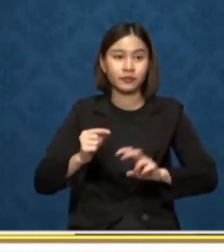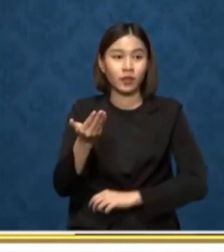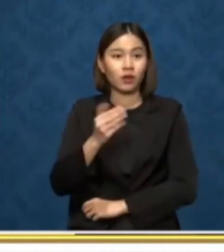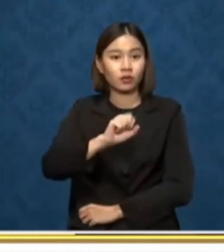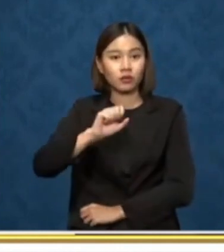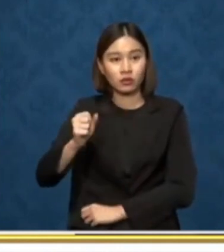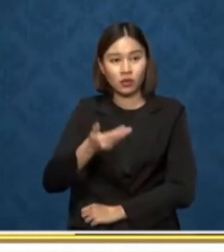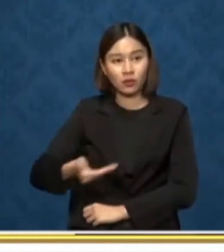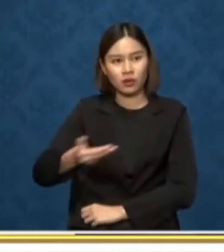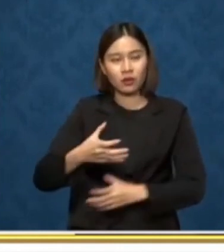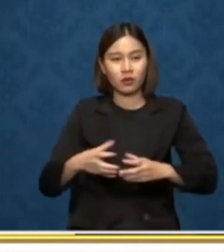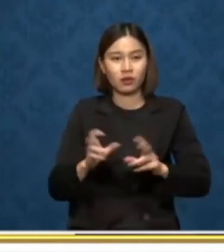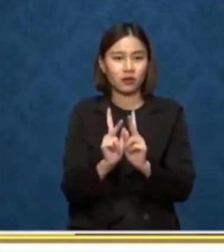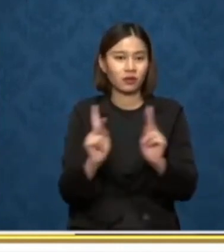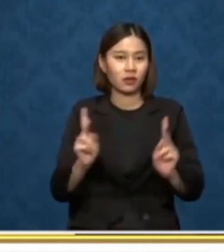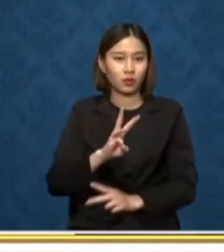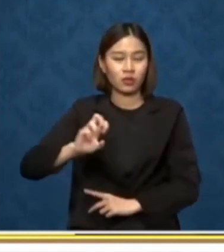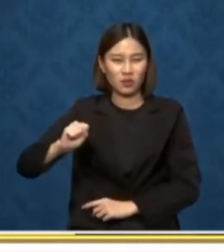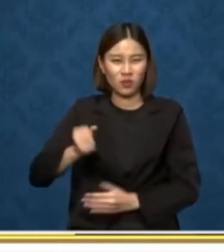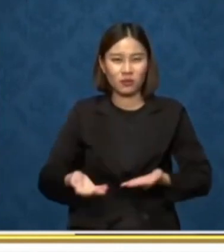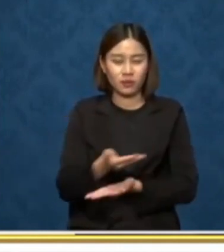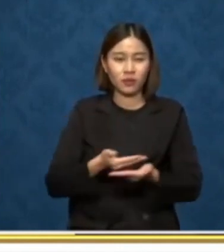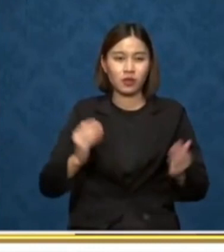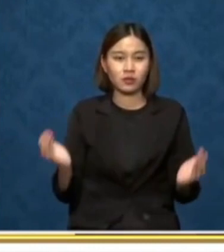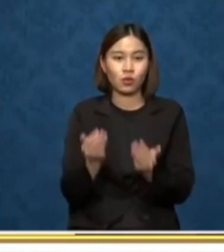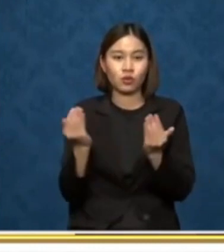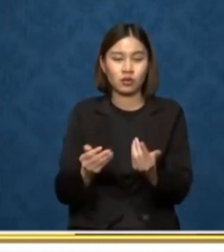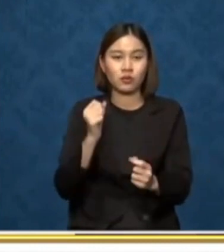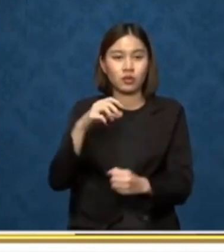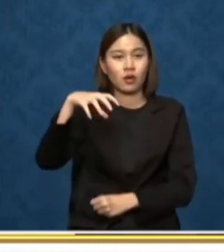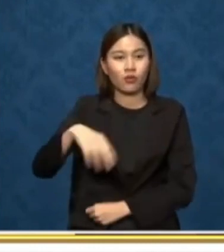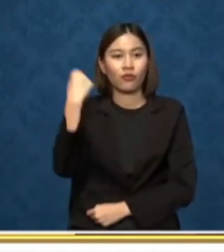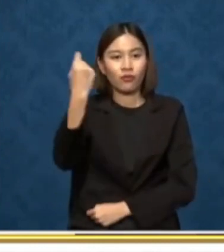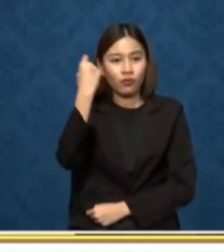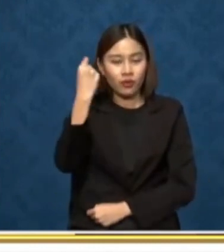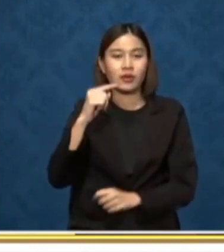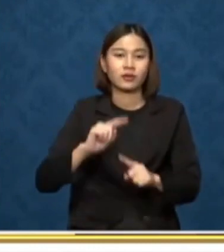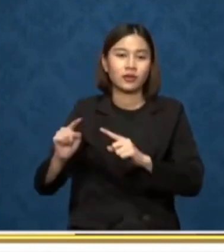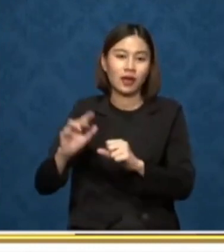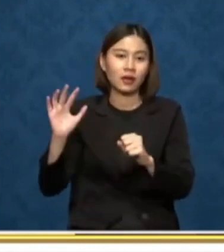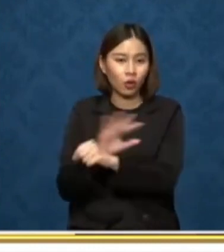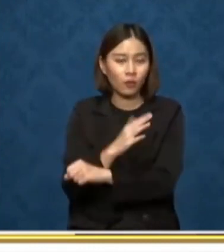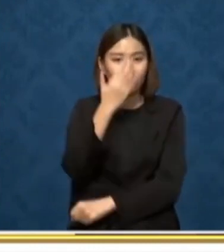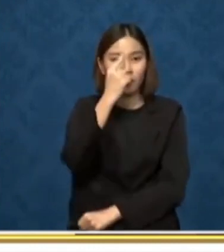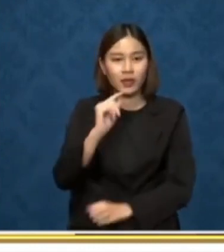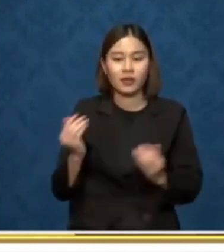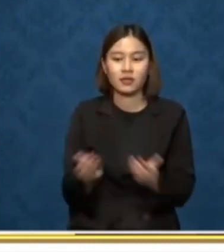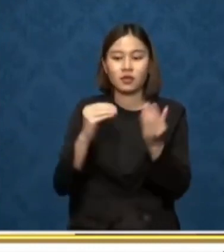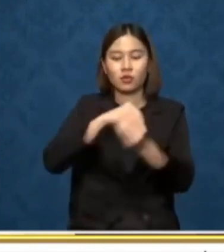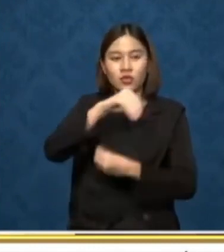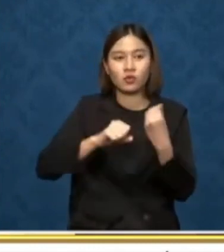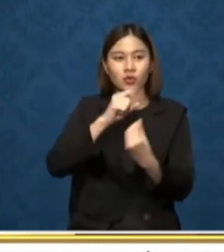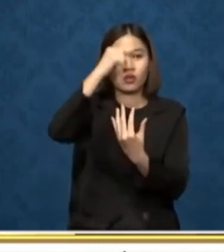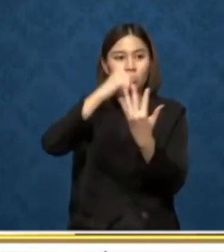าผู้แทนราษฎรตั้งคณะกรรมาธิการวิสามัญพิจารณาส่งเสริมธุรกิจสถานบันเทิงครบวงจรเพื่อส่งเสริมเศรษฐกิจ